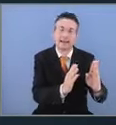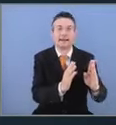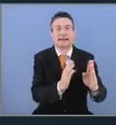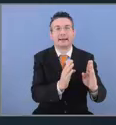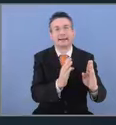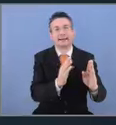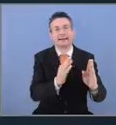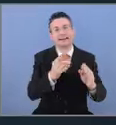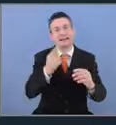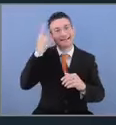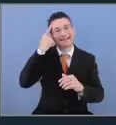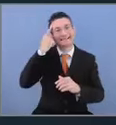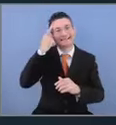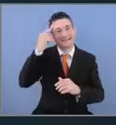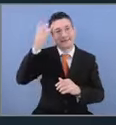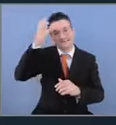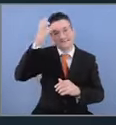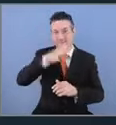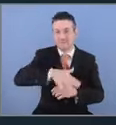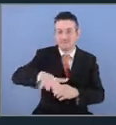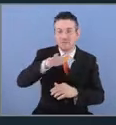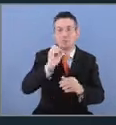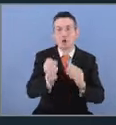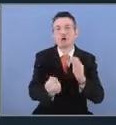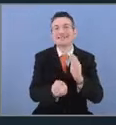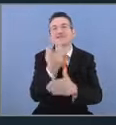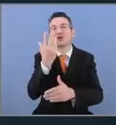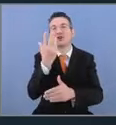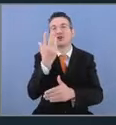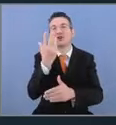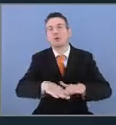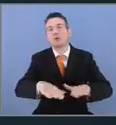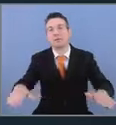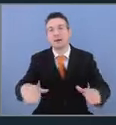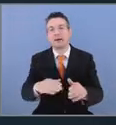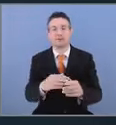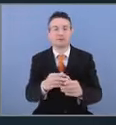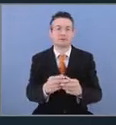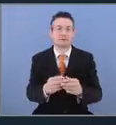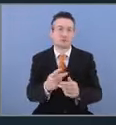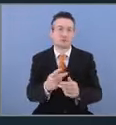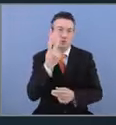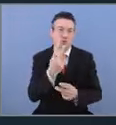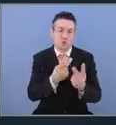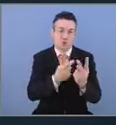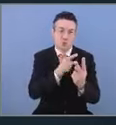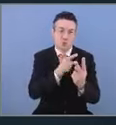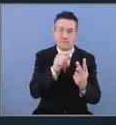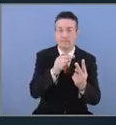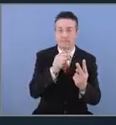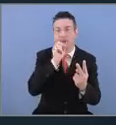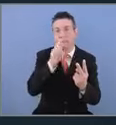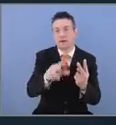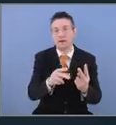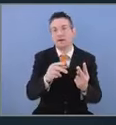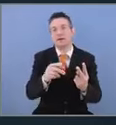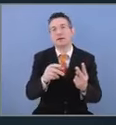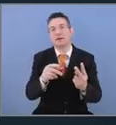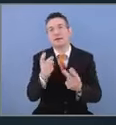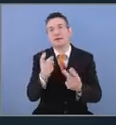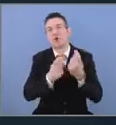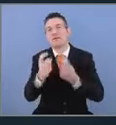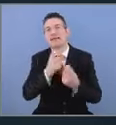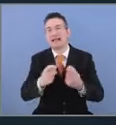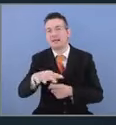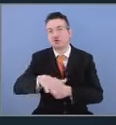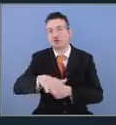fare sviluppo dal basso. Quindi questi due temi, ripeto, indicazioni geografiche e legami, sì,